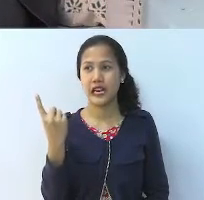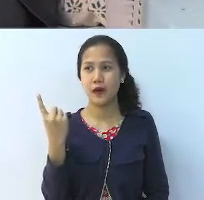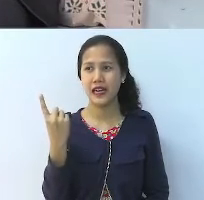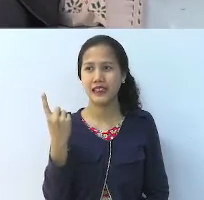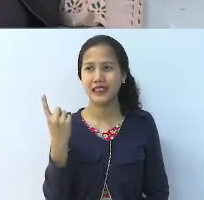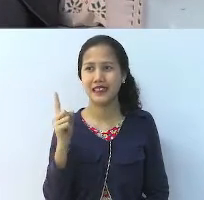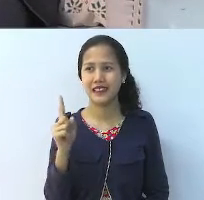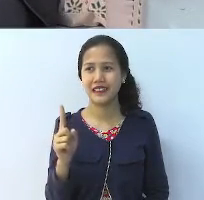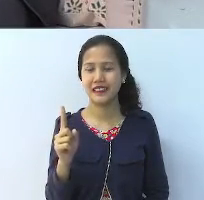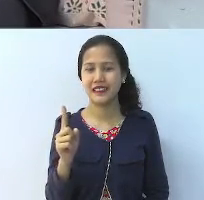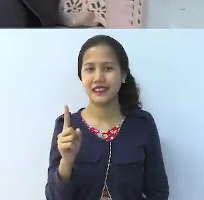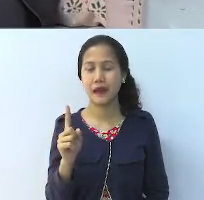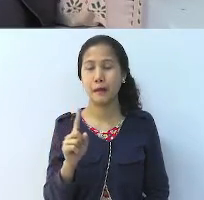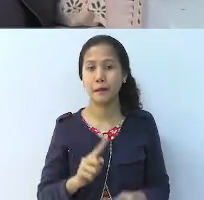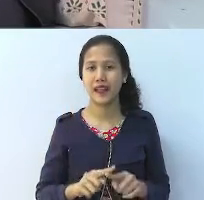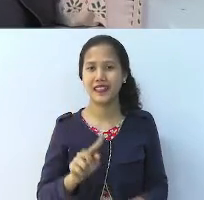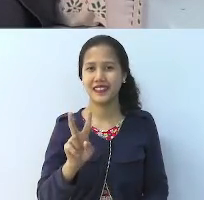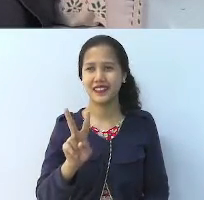Baka manalo tayo.